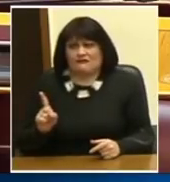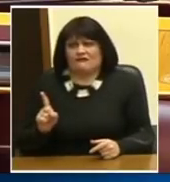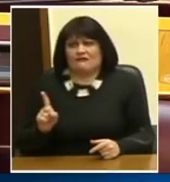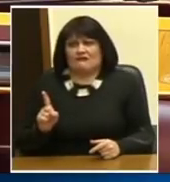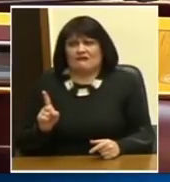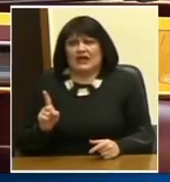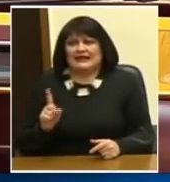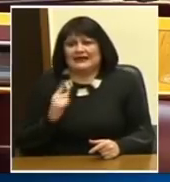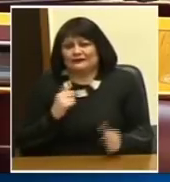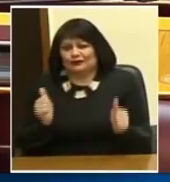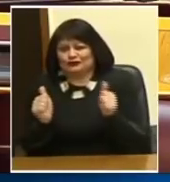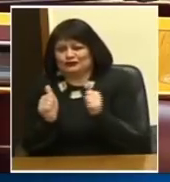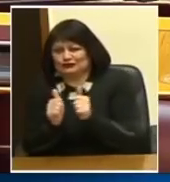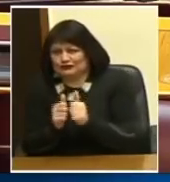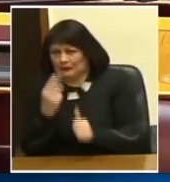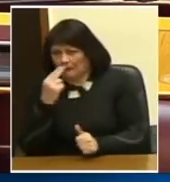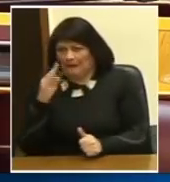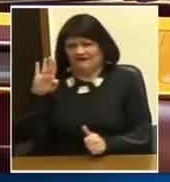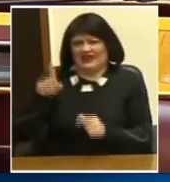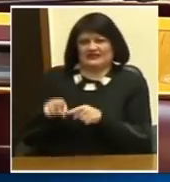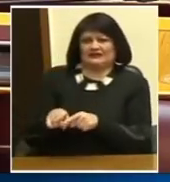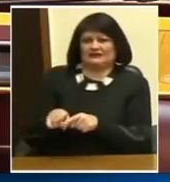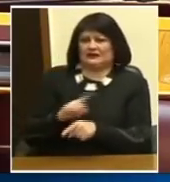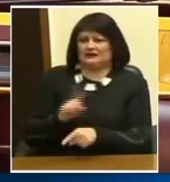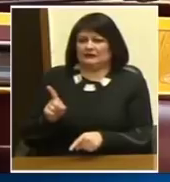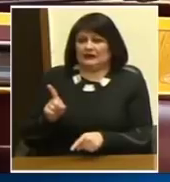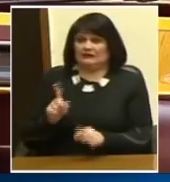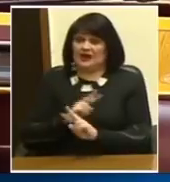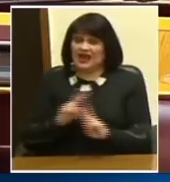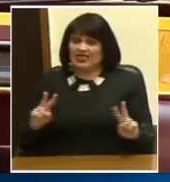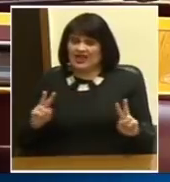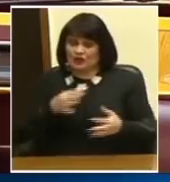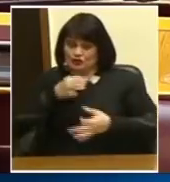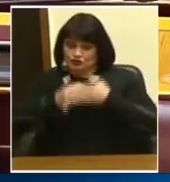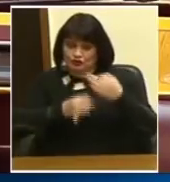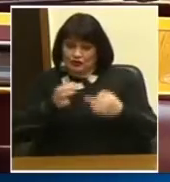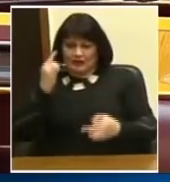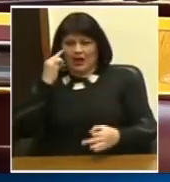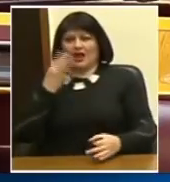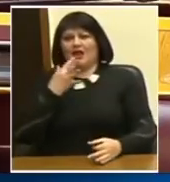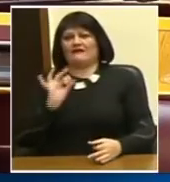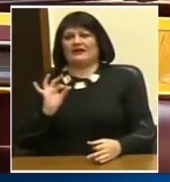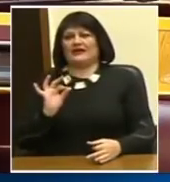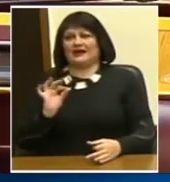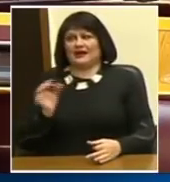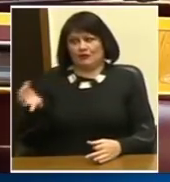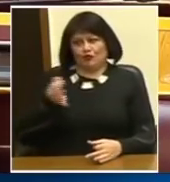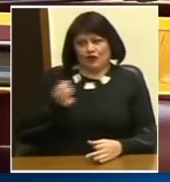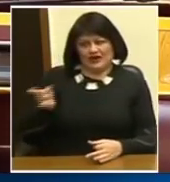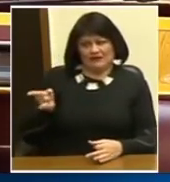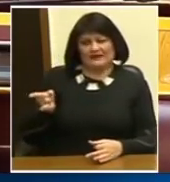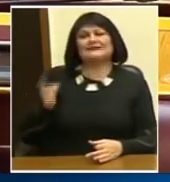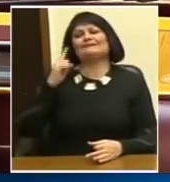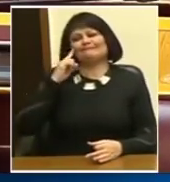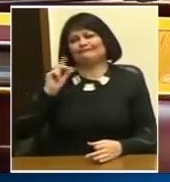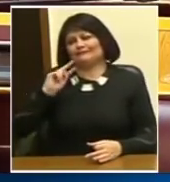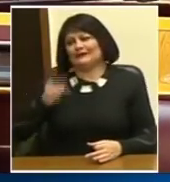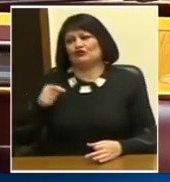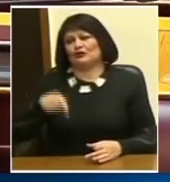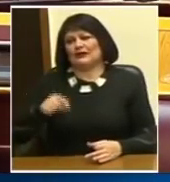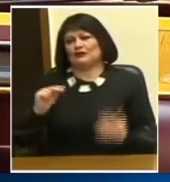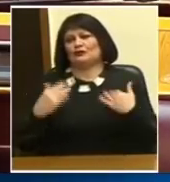φιλοφασιστικής. Ήμουνα πάρα πολύ σαφής και μου έδωσε την ευκαιρία ο κύριος Καρακώστας να τα επαναλάβω και μέσα στην Ολομέλεια